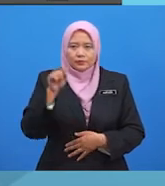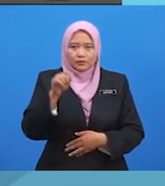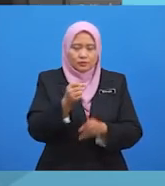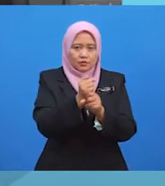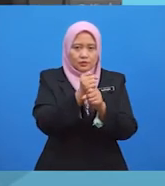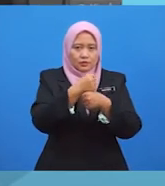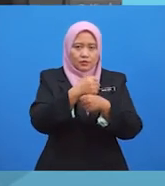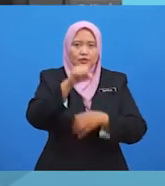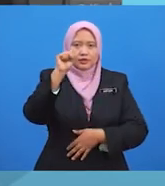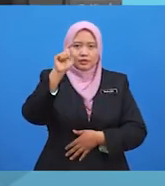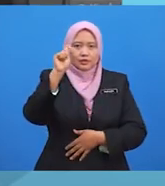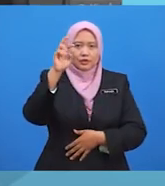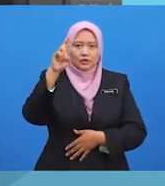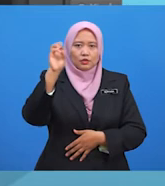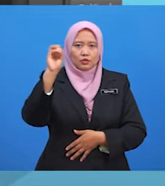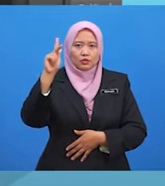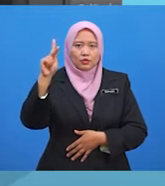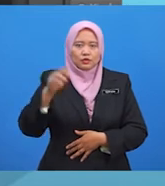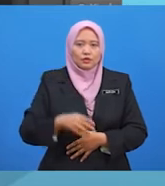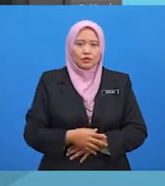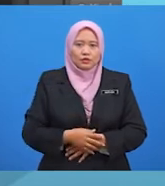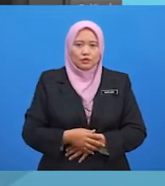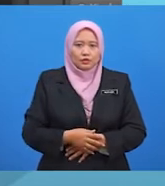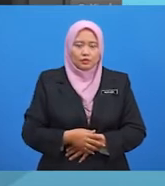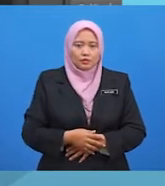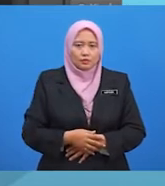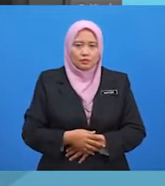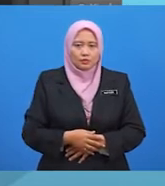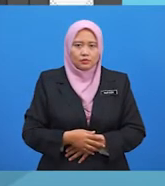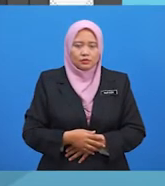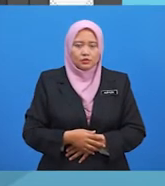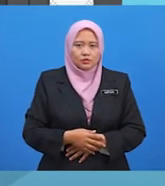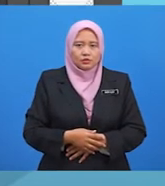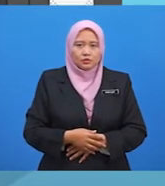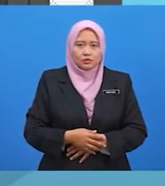Tetapkan size, posisi dan warna